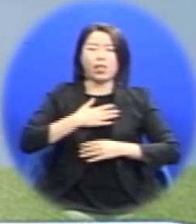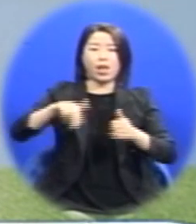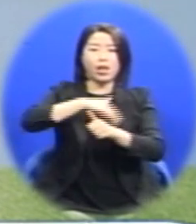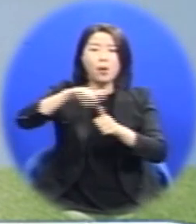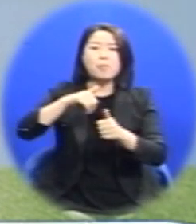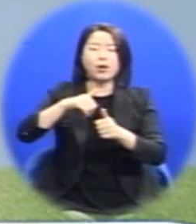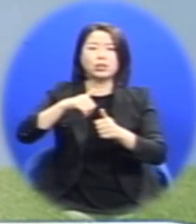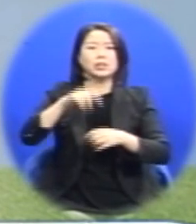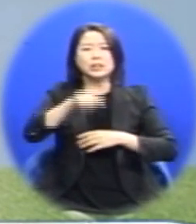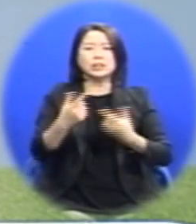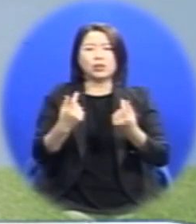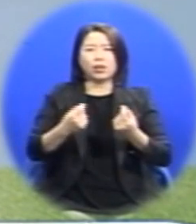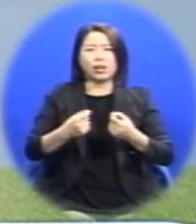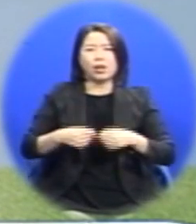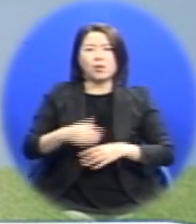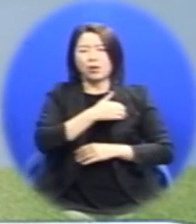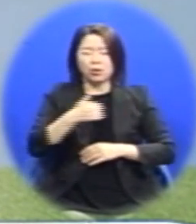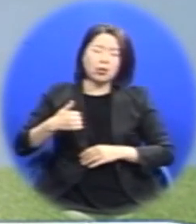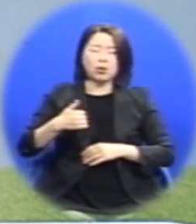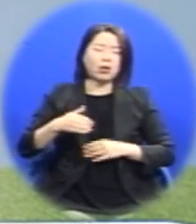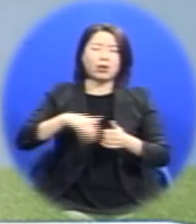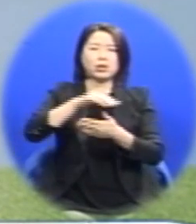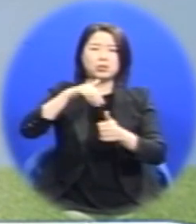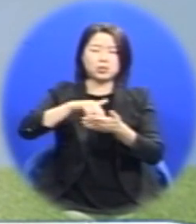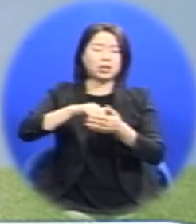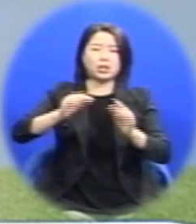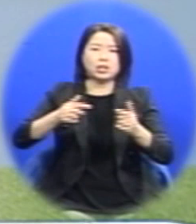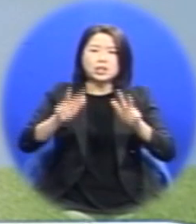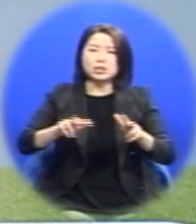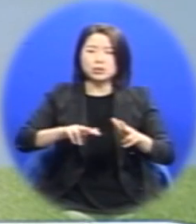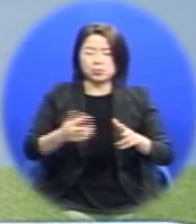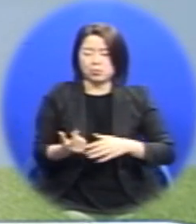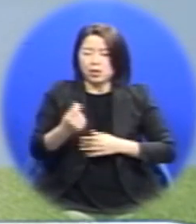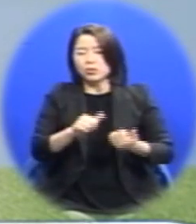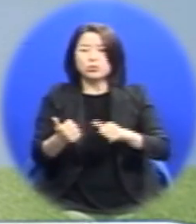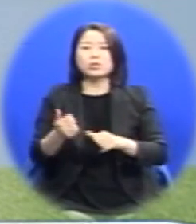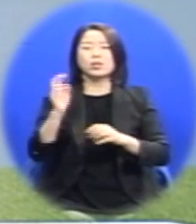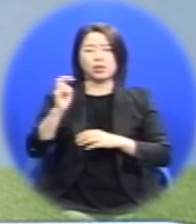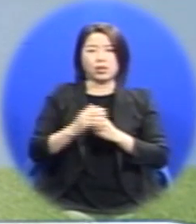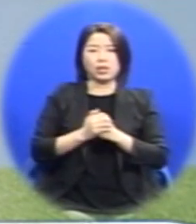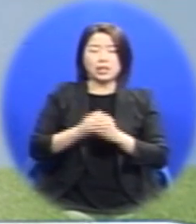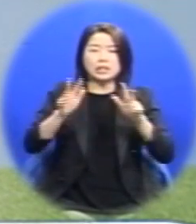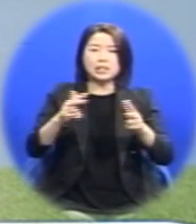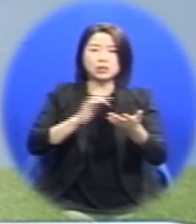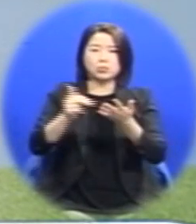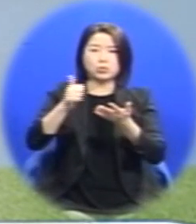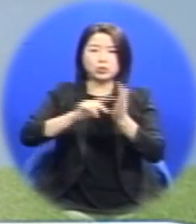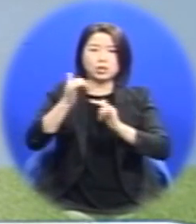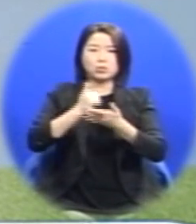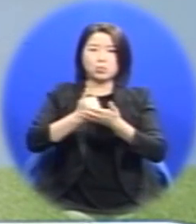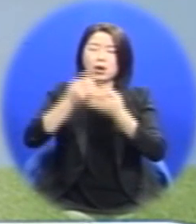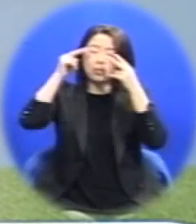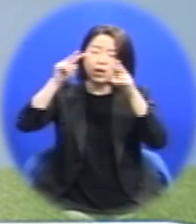형편은 그렇게 한가한 형편이 아닙니다. 지금 당장 죽게 생겼다니. 지금 주 예수님만 바라보는 이런